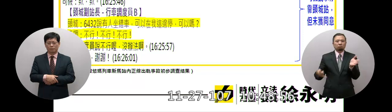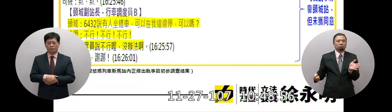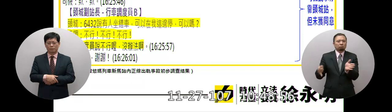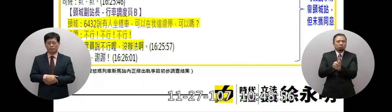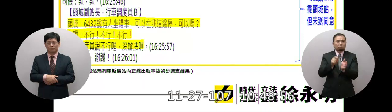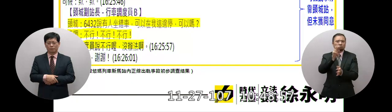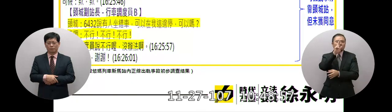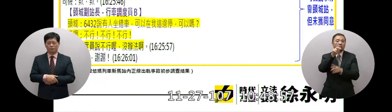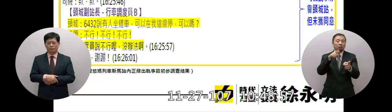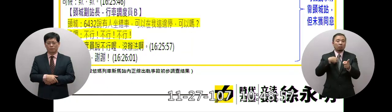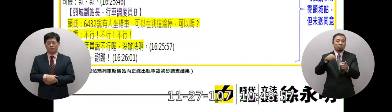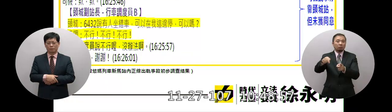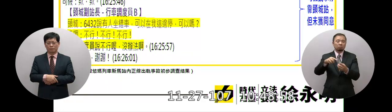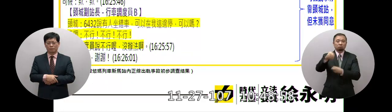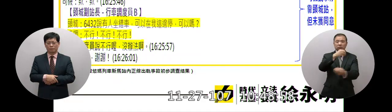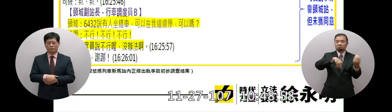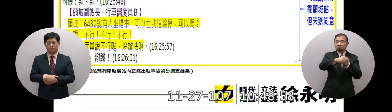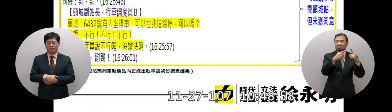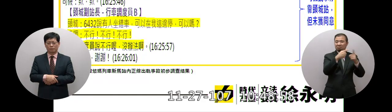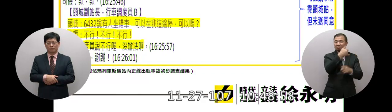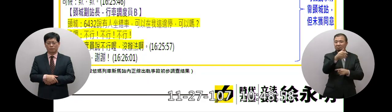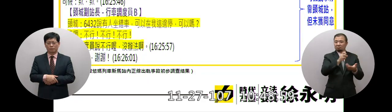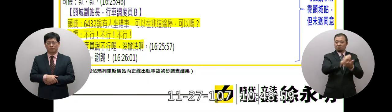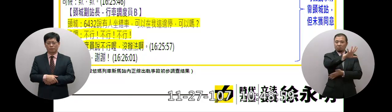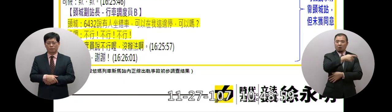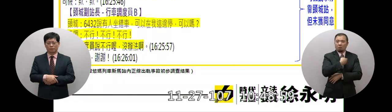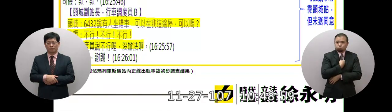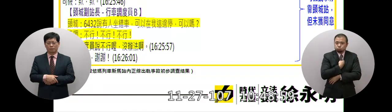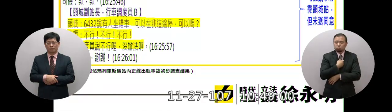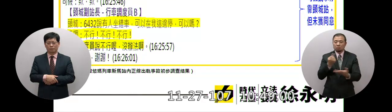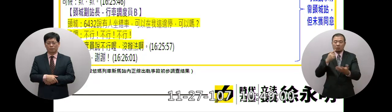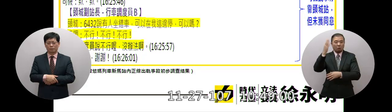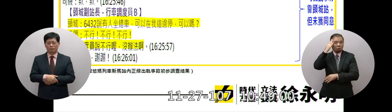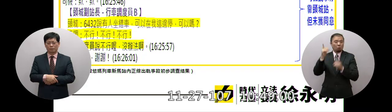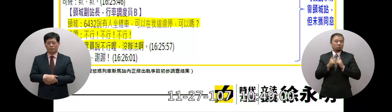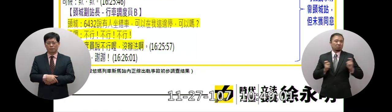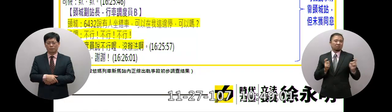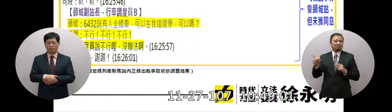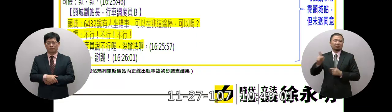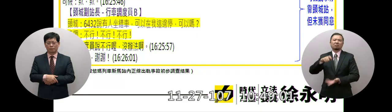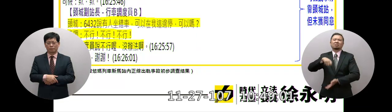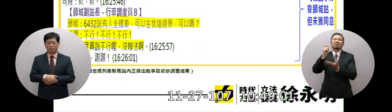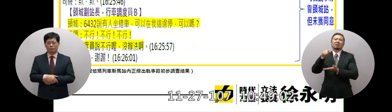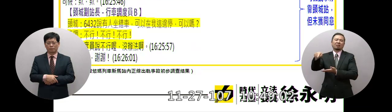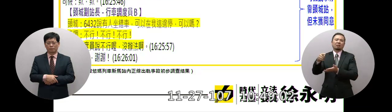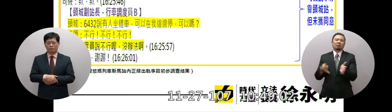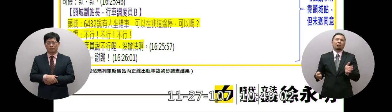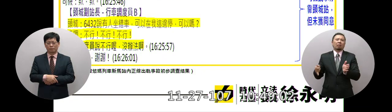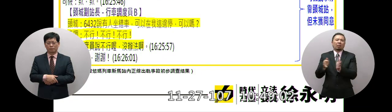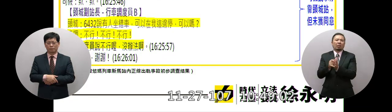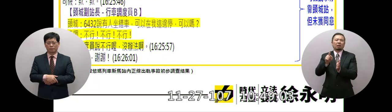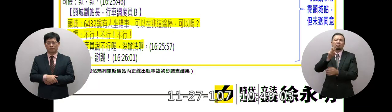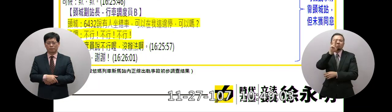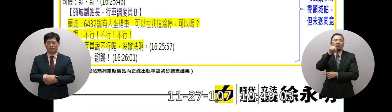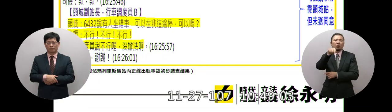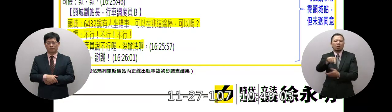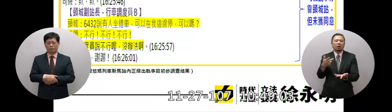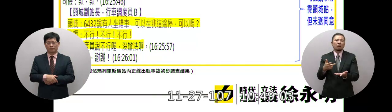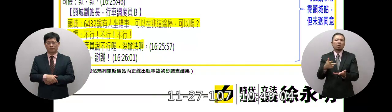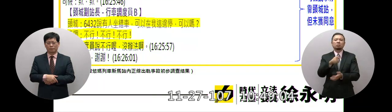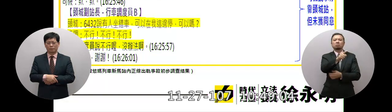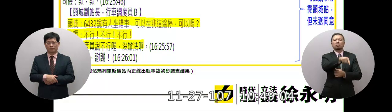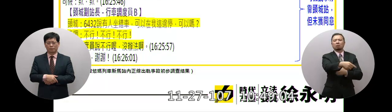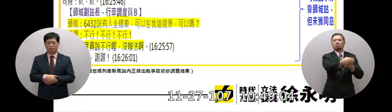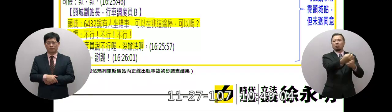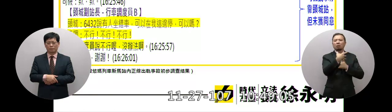吗？然后头城站跟调度员说啊，因为坐错车，要在头城停，可以吗？调度员说不